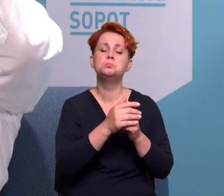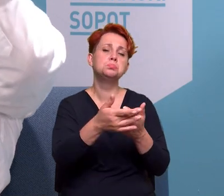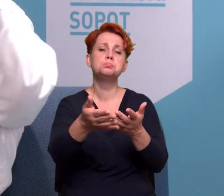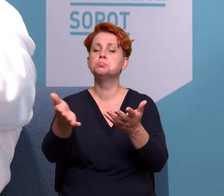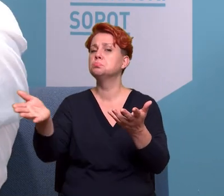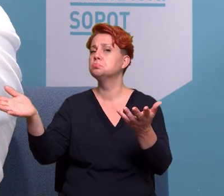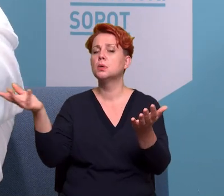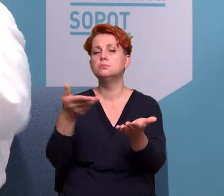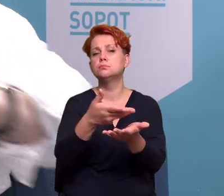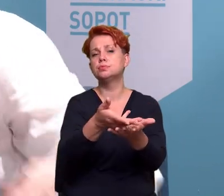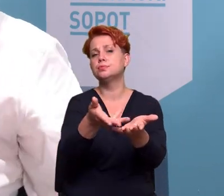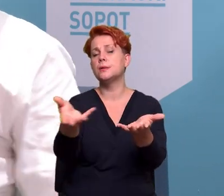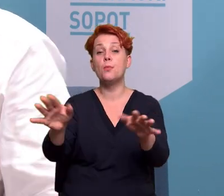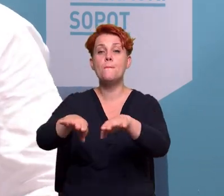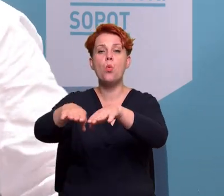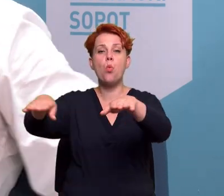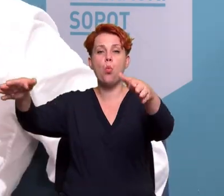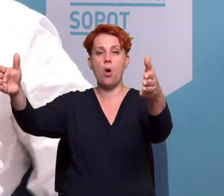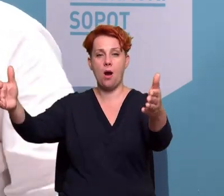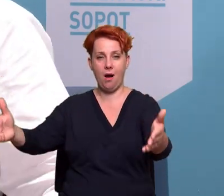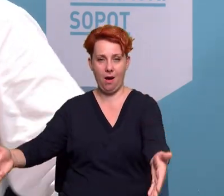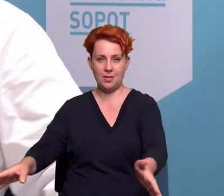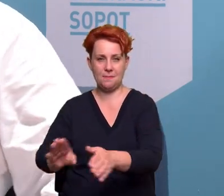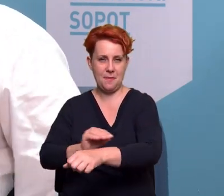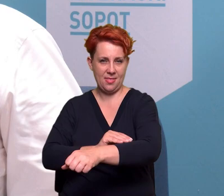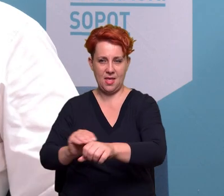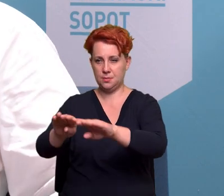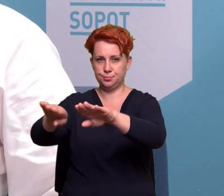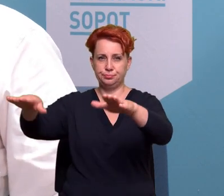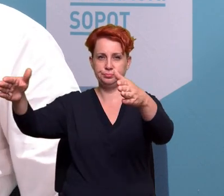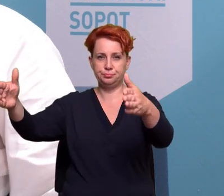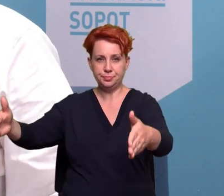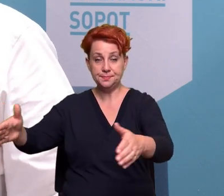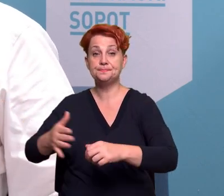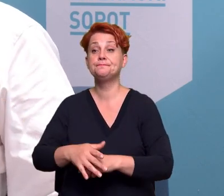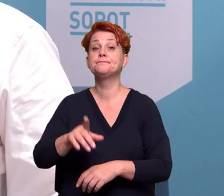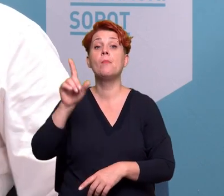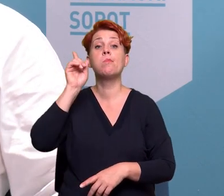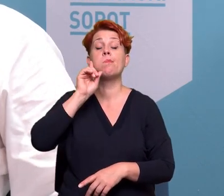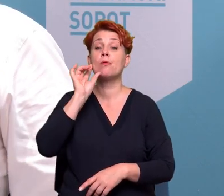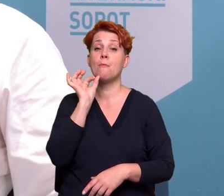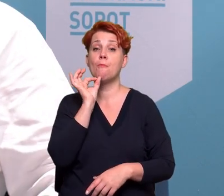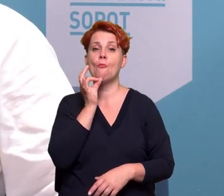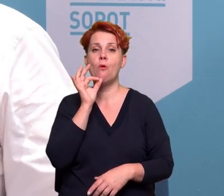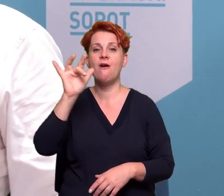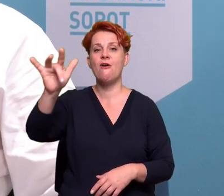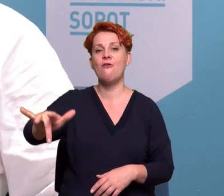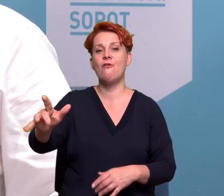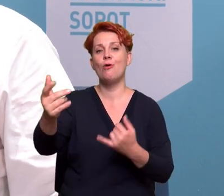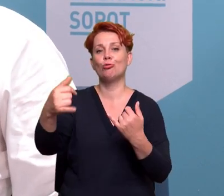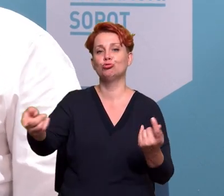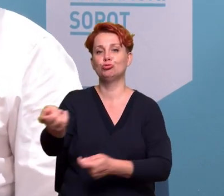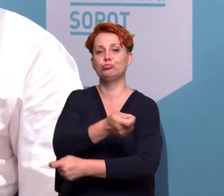rozłożone prezentowe takie płachty i młodzi mężczyźni handlowali tam